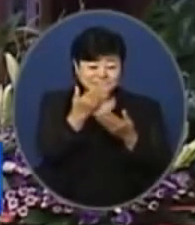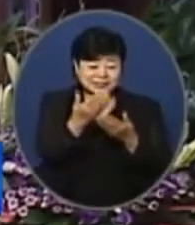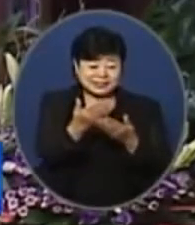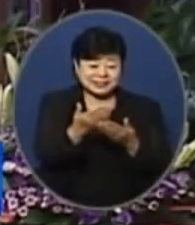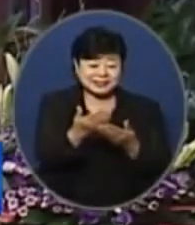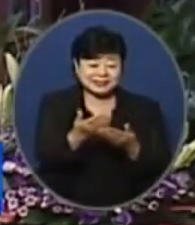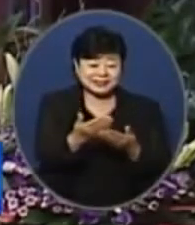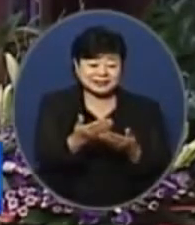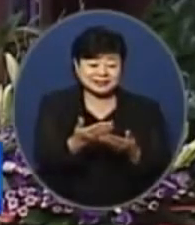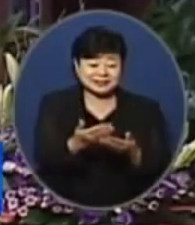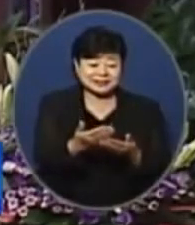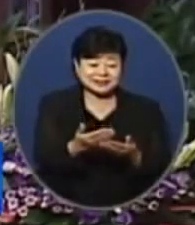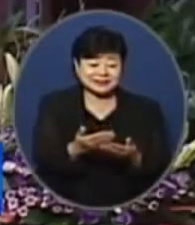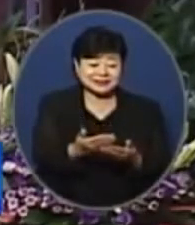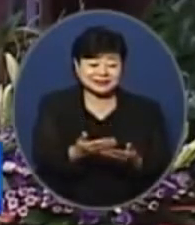돌보시니